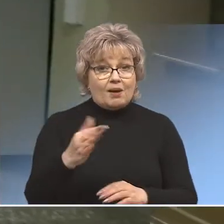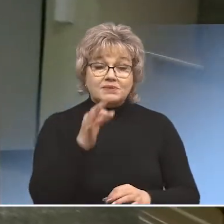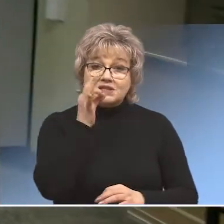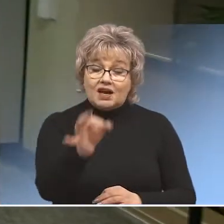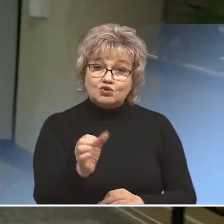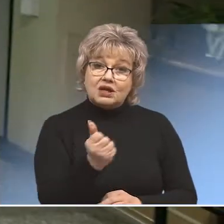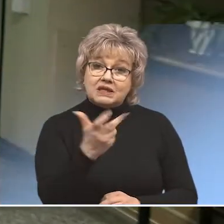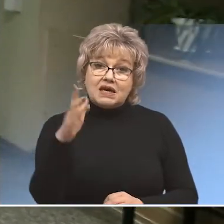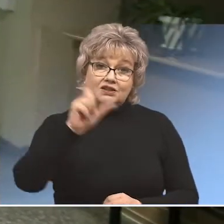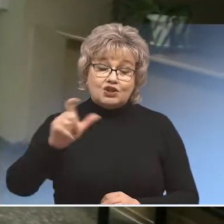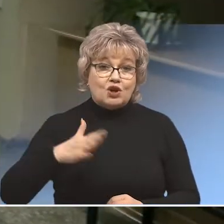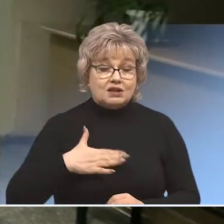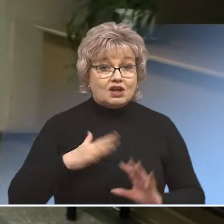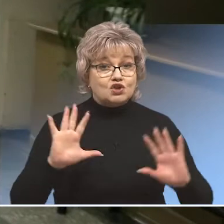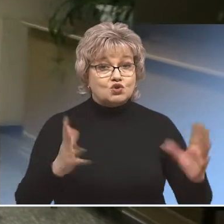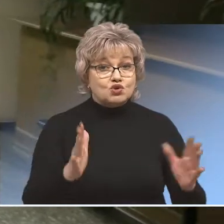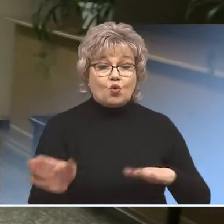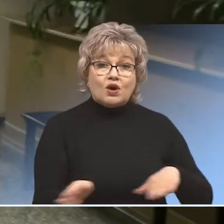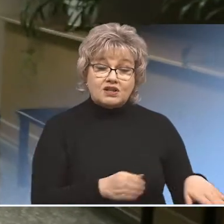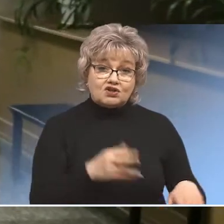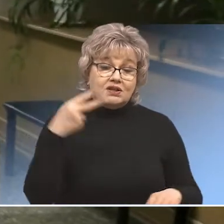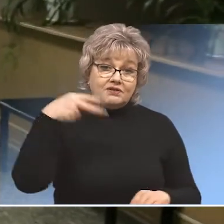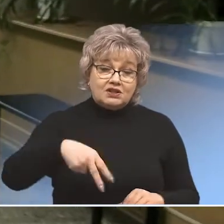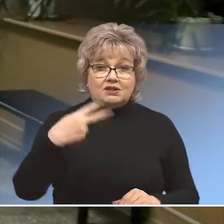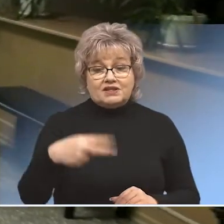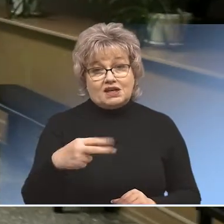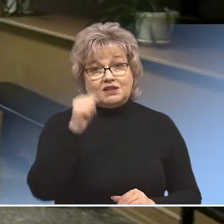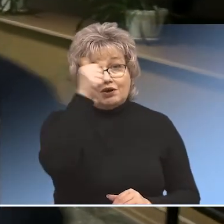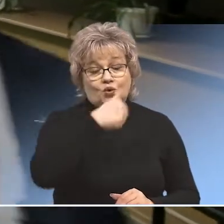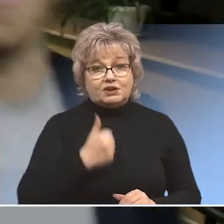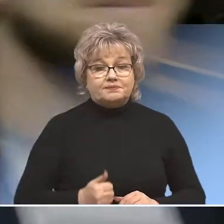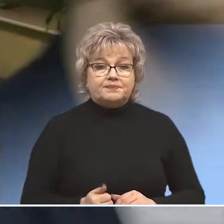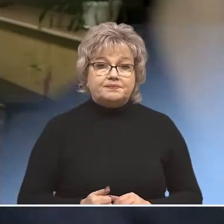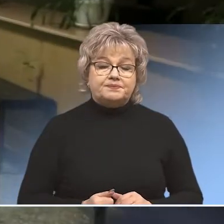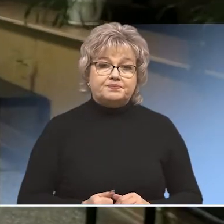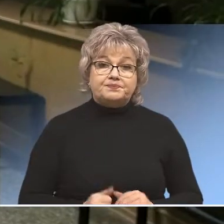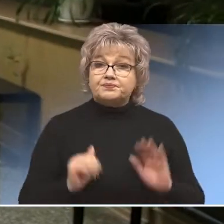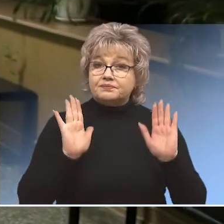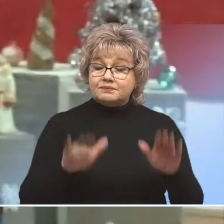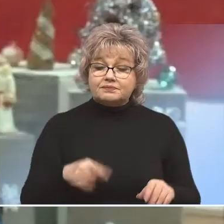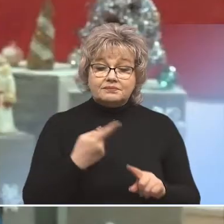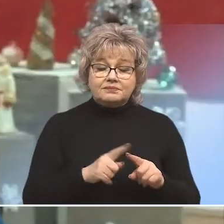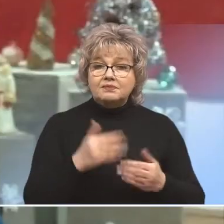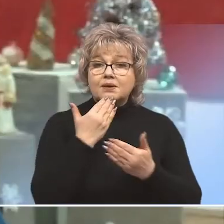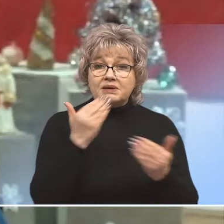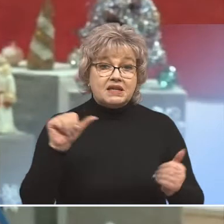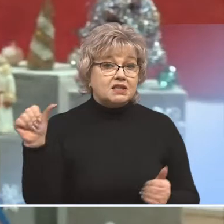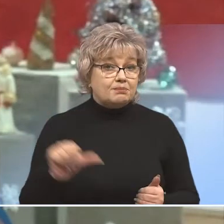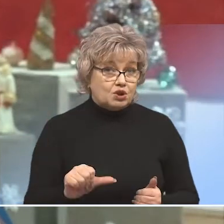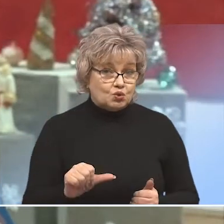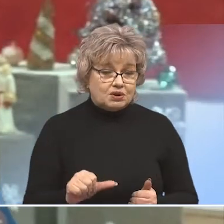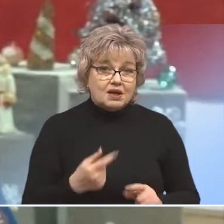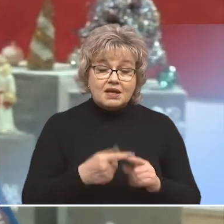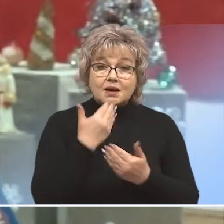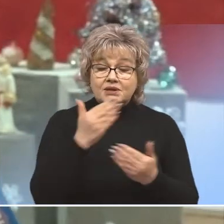вам адресуют некоторые из героев наших сюжетов уходящего 2020 года. Пусть в эти последние минуты,